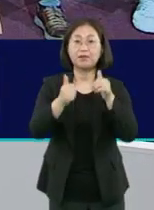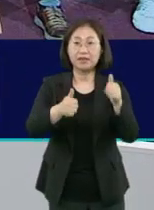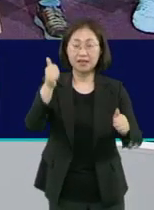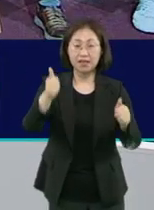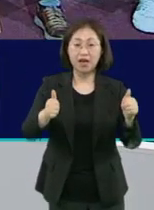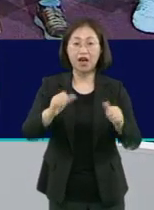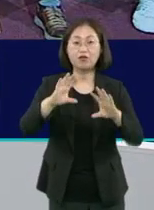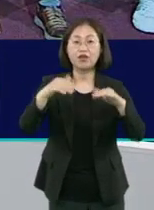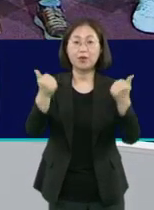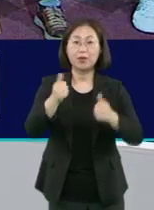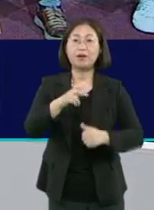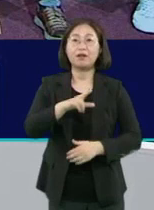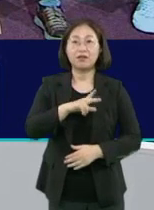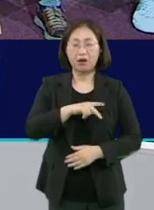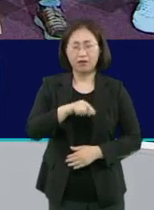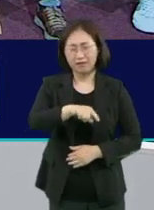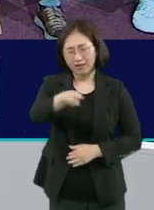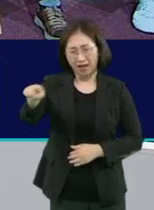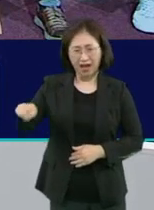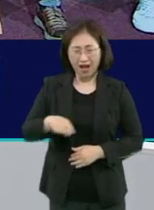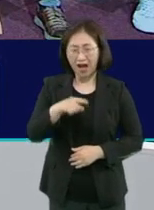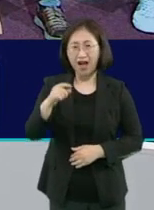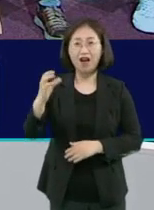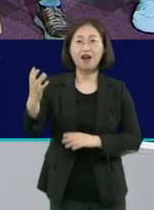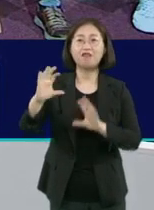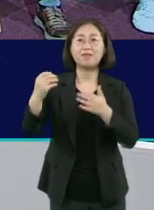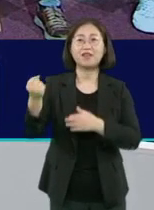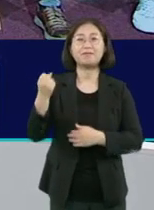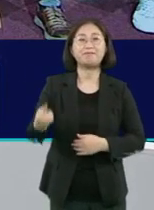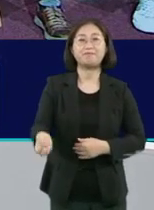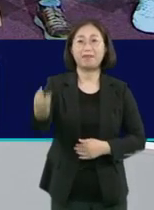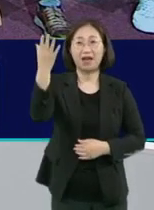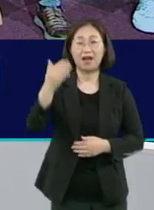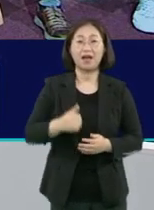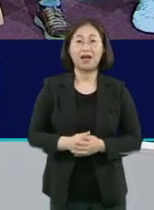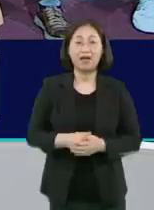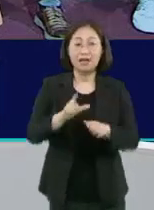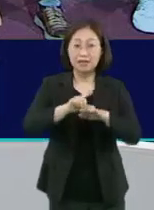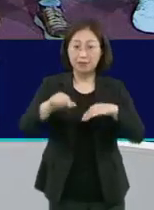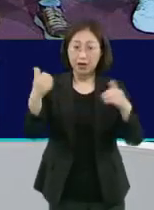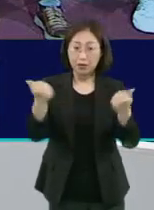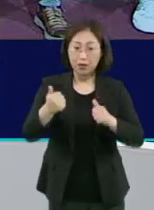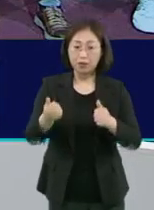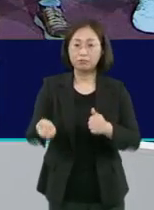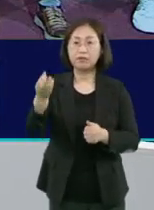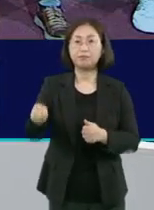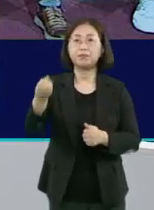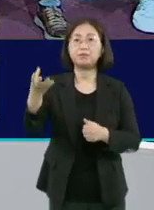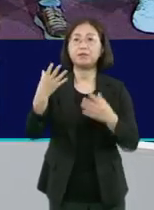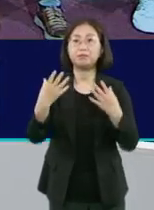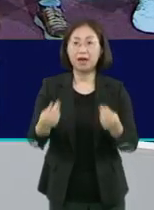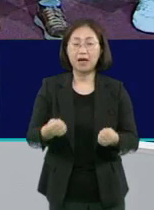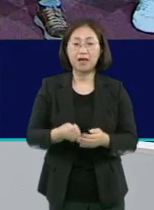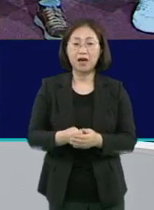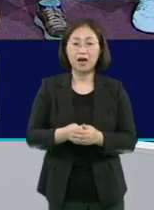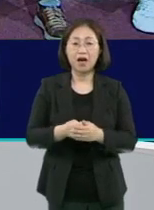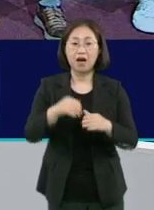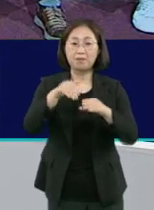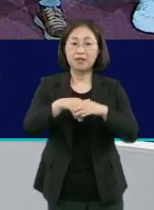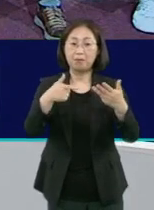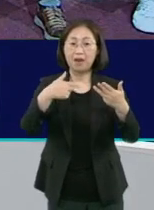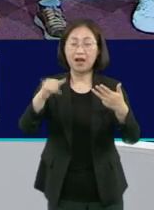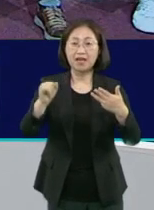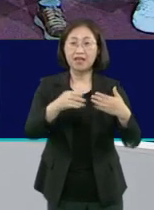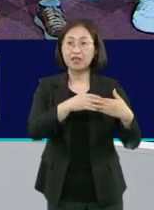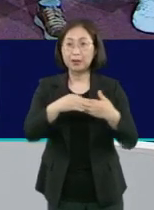비롯해 국회의원 보궐선거까지 그야말로 완승을 거뒀는데요. 지방의회까지 다수당을 차지하면서 민선 8기를